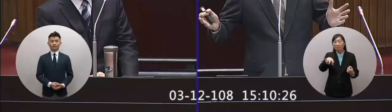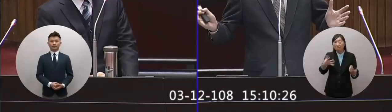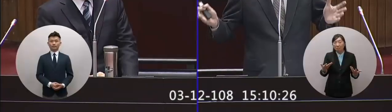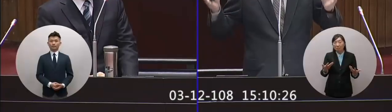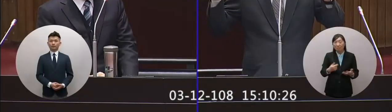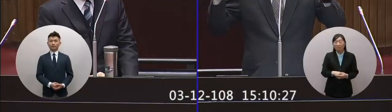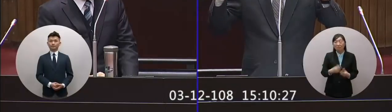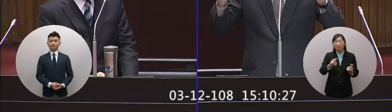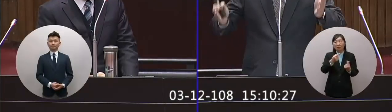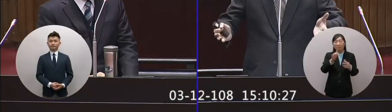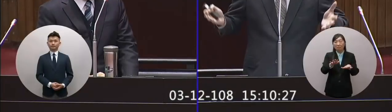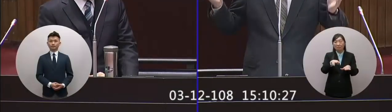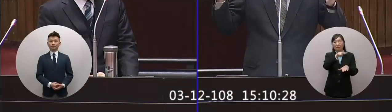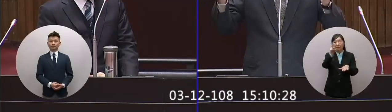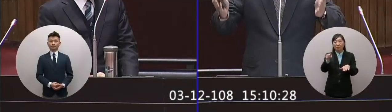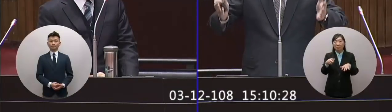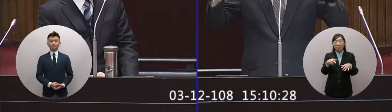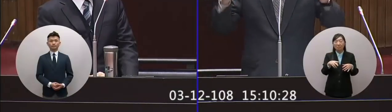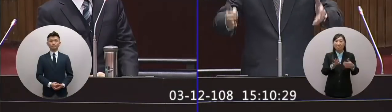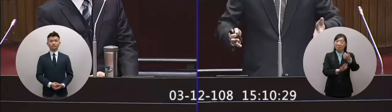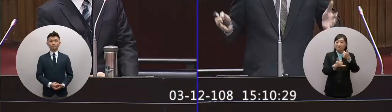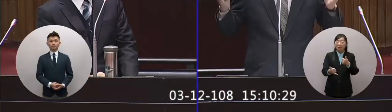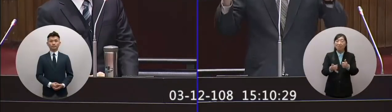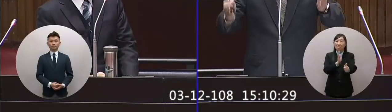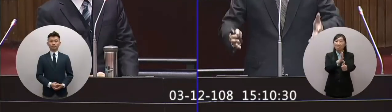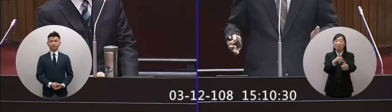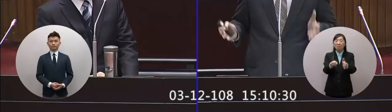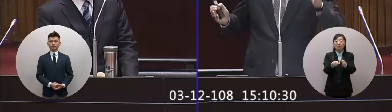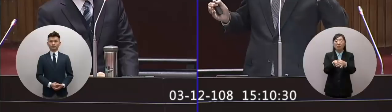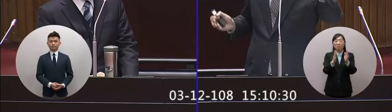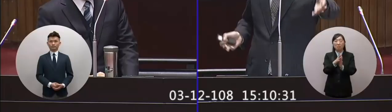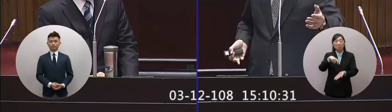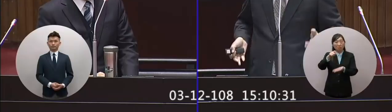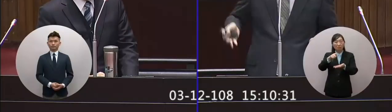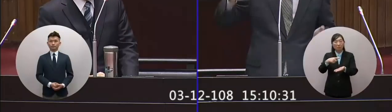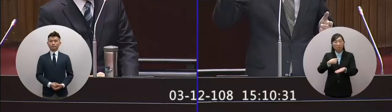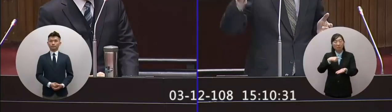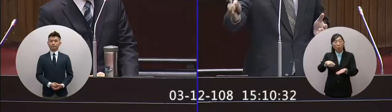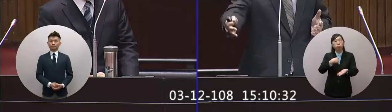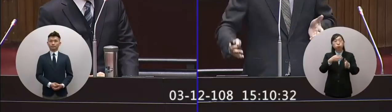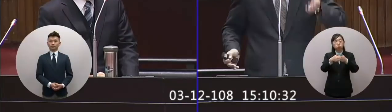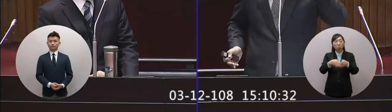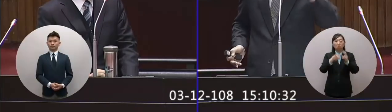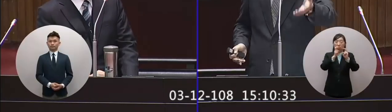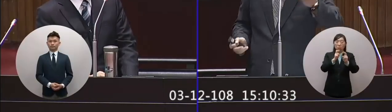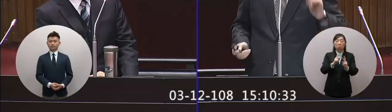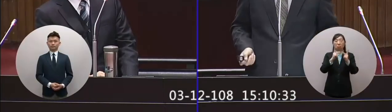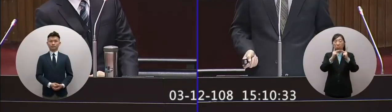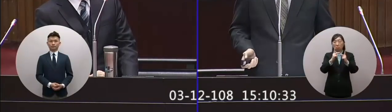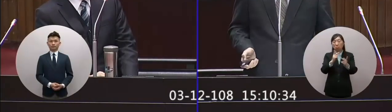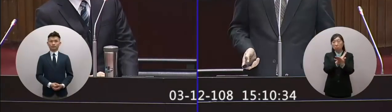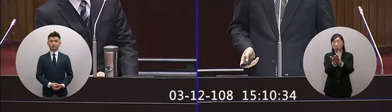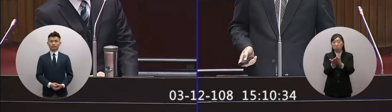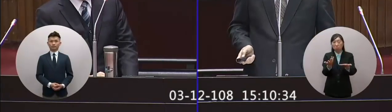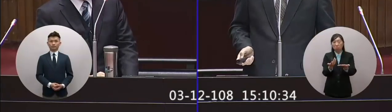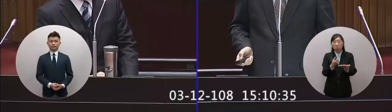看到了，现在包括任何的委员，包括任何的人在质询、在提的是说，我这个地方要捷运，我这个地方要高铁，我这个地方要怎